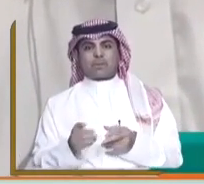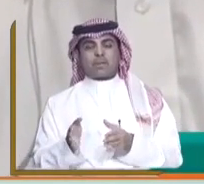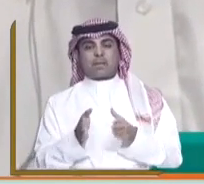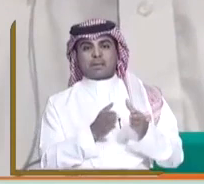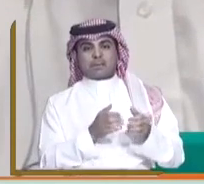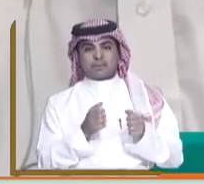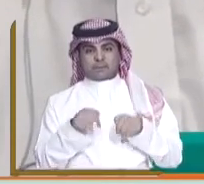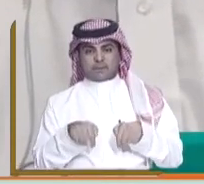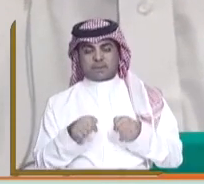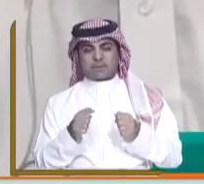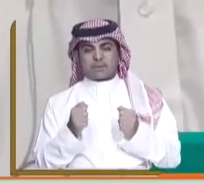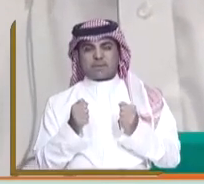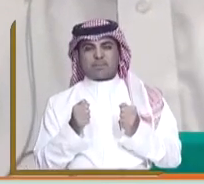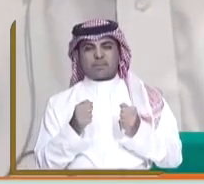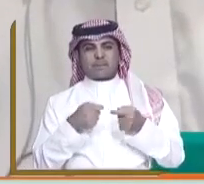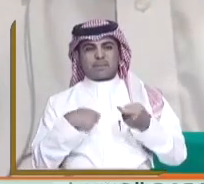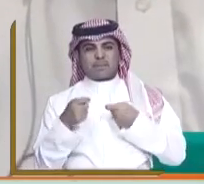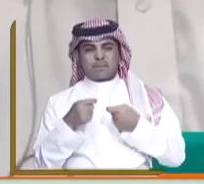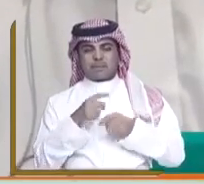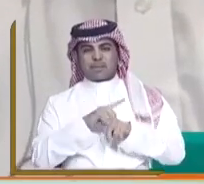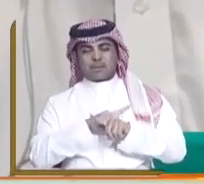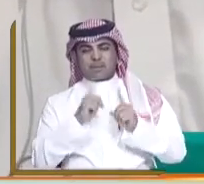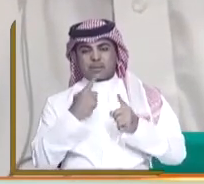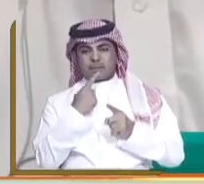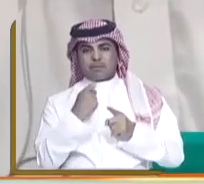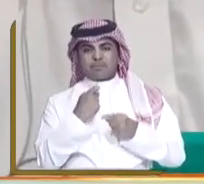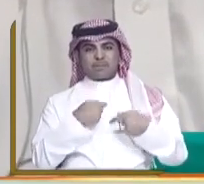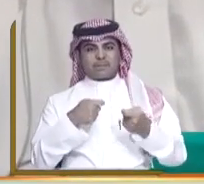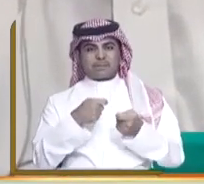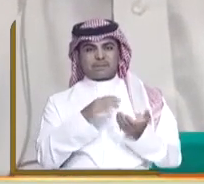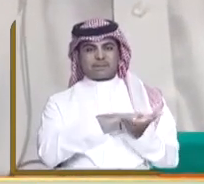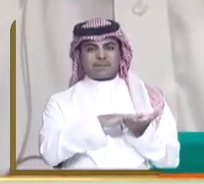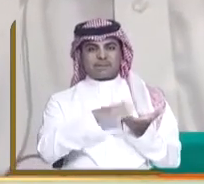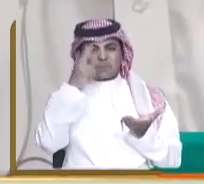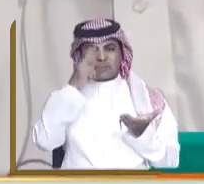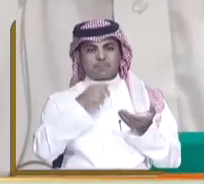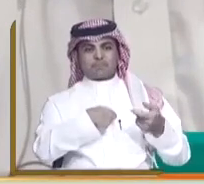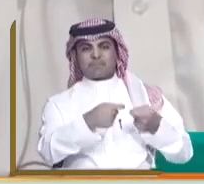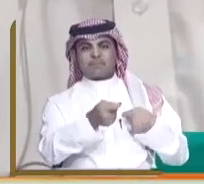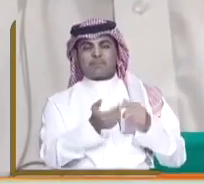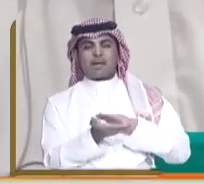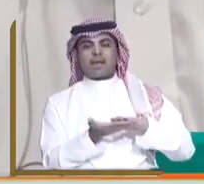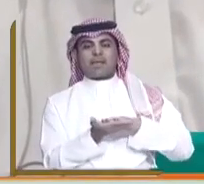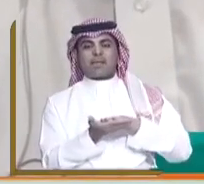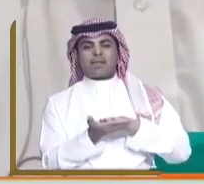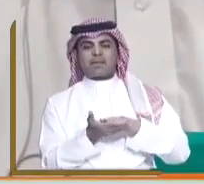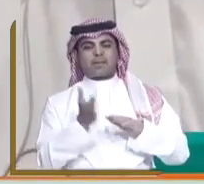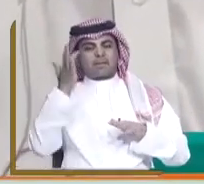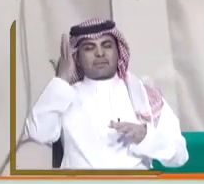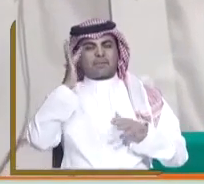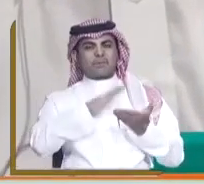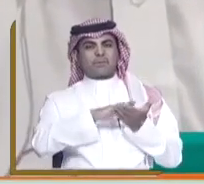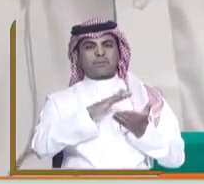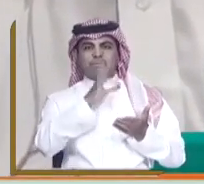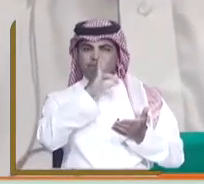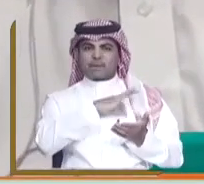يوجد صعود صعوبه المستثمر الاجنبي بان يعني ينتقل من قطاع الى اخر يعني وقت ما يجد هناك